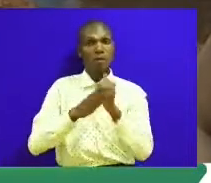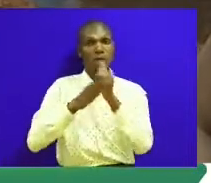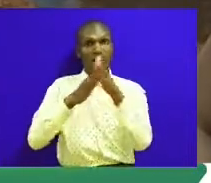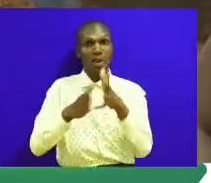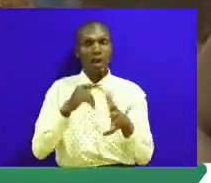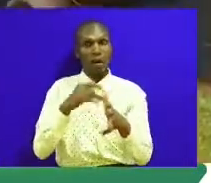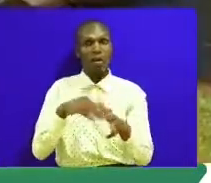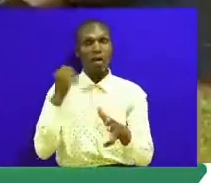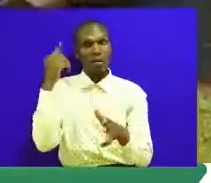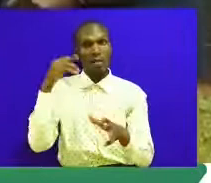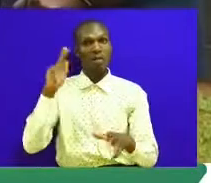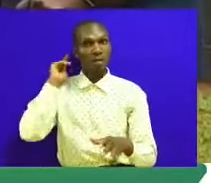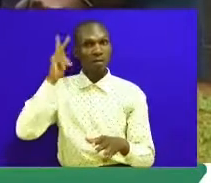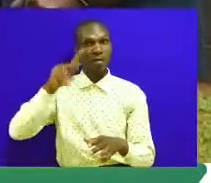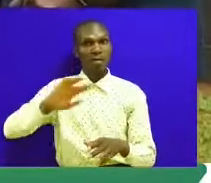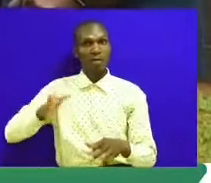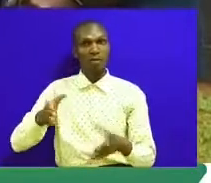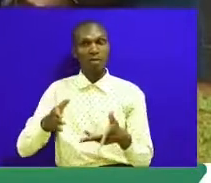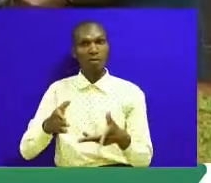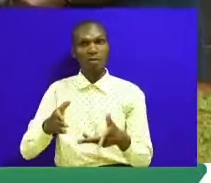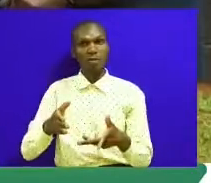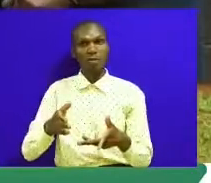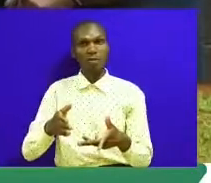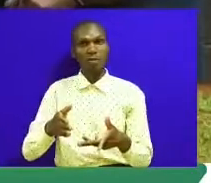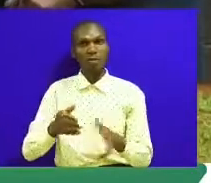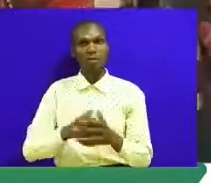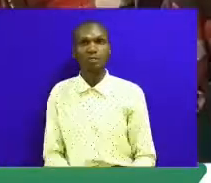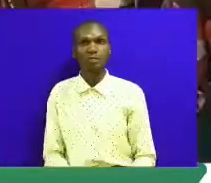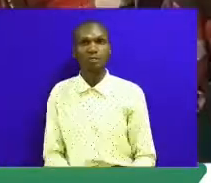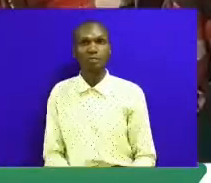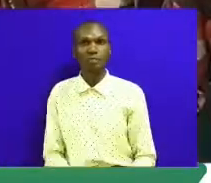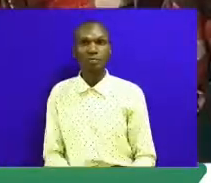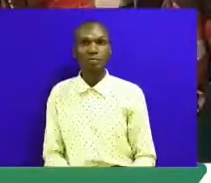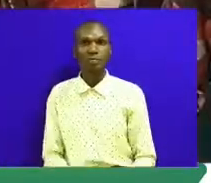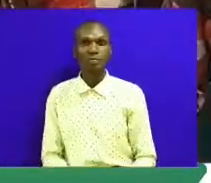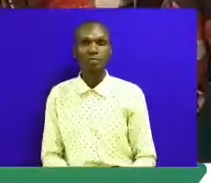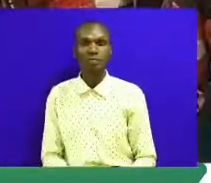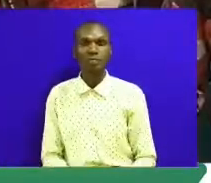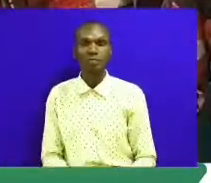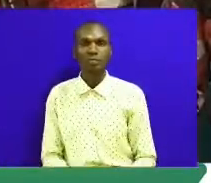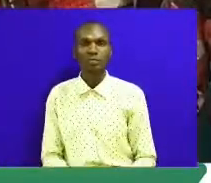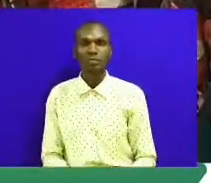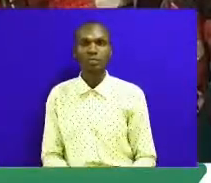Kisi County. Ginko ripota lega taseni Kiandizi TV, Mildred Momanyi.